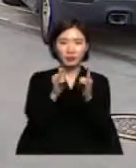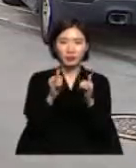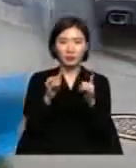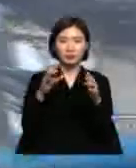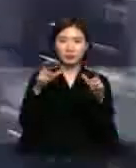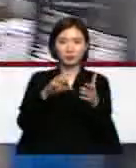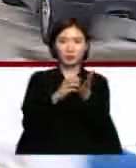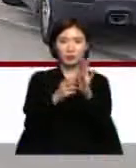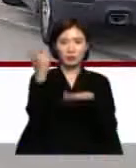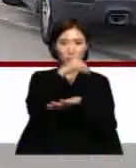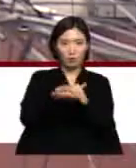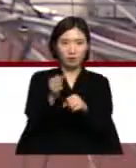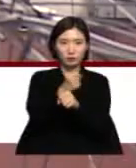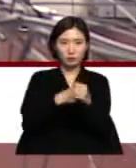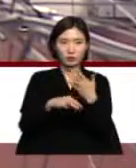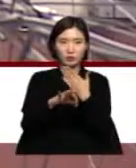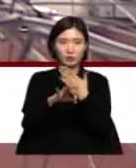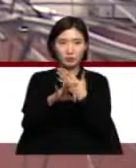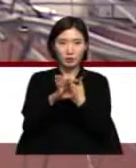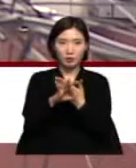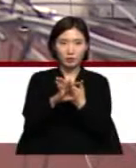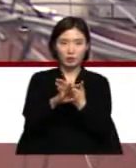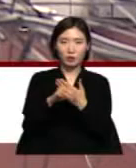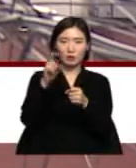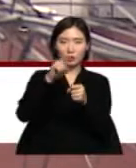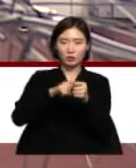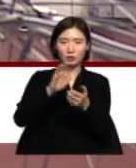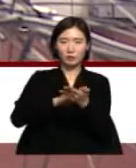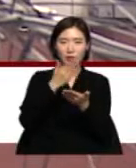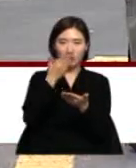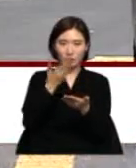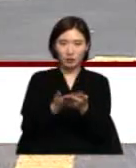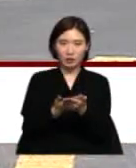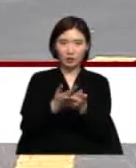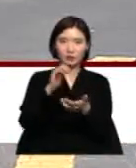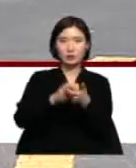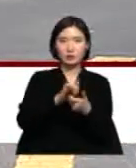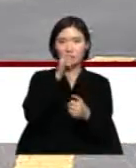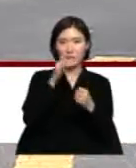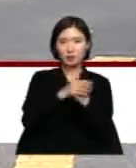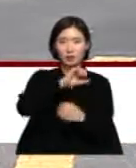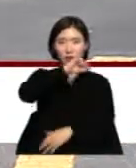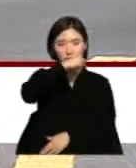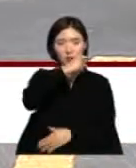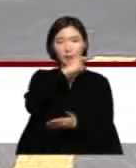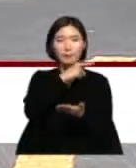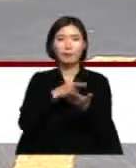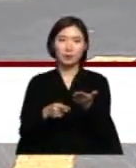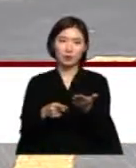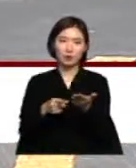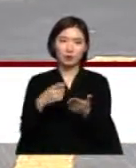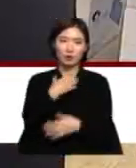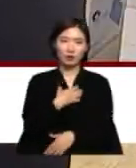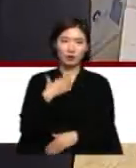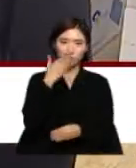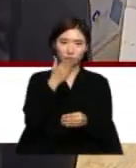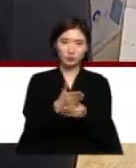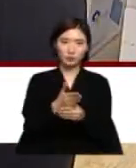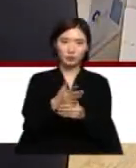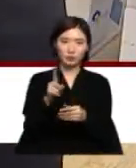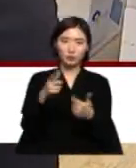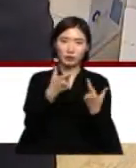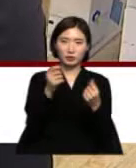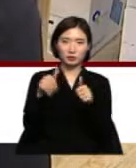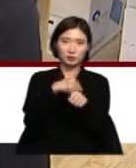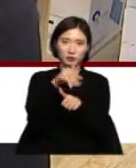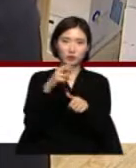단위 계획으로 묶이면 증개축이나 용도 변경에 제한을 받을 수 있어 재산권 침해를 우려하고 있습니다. 이런